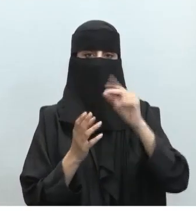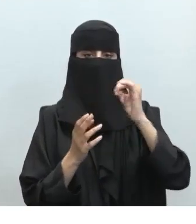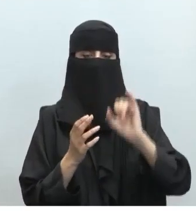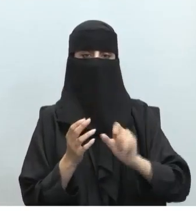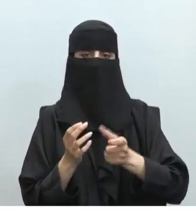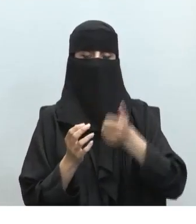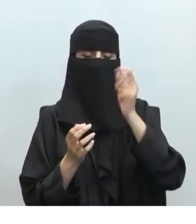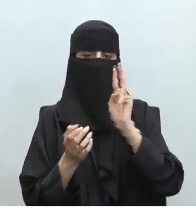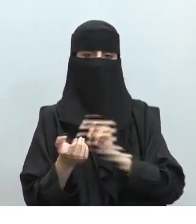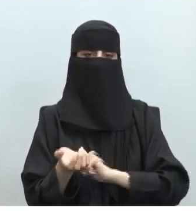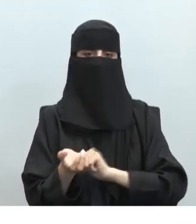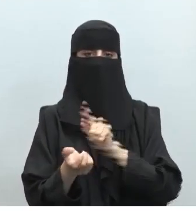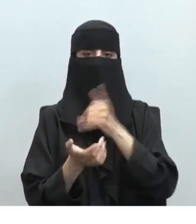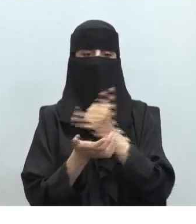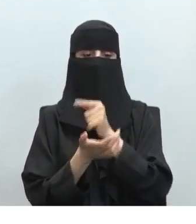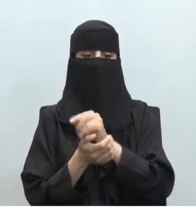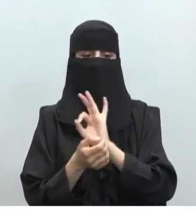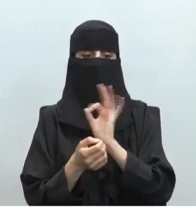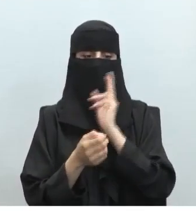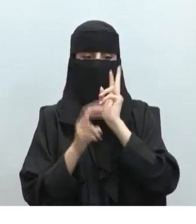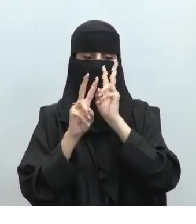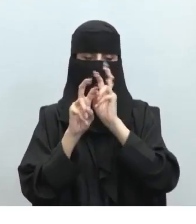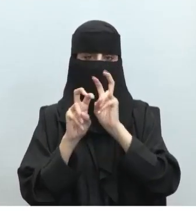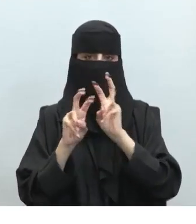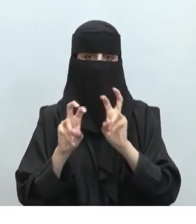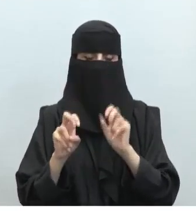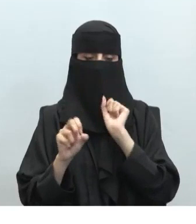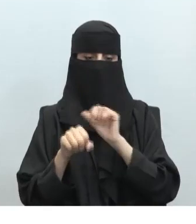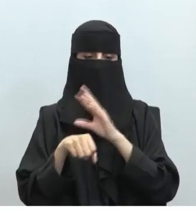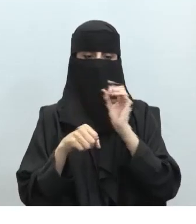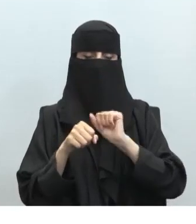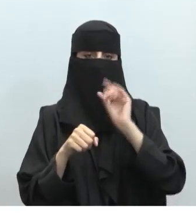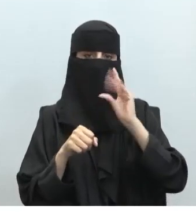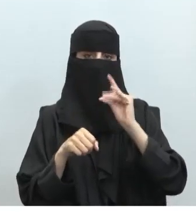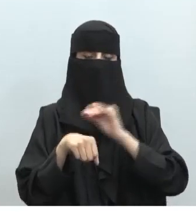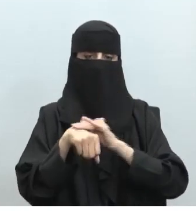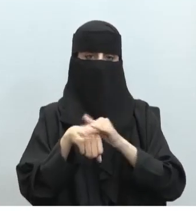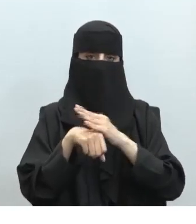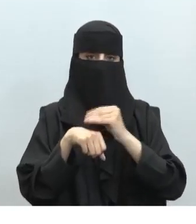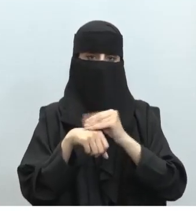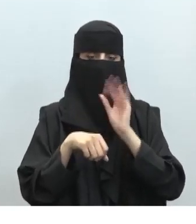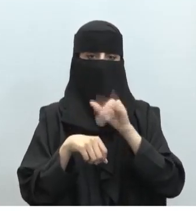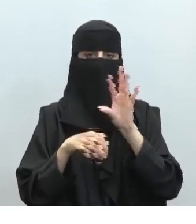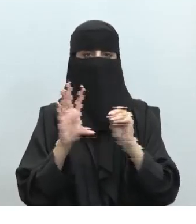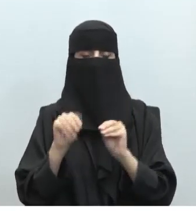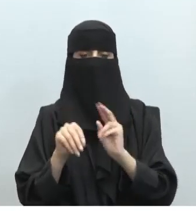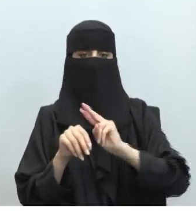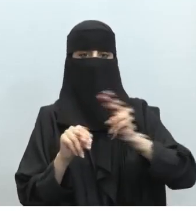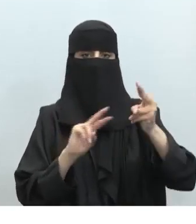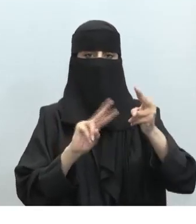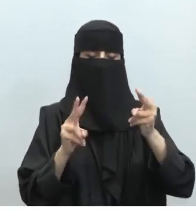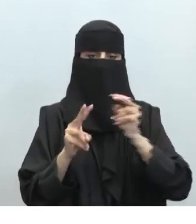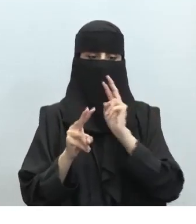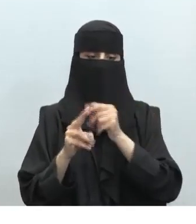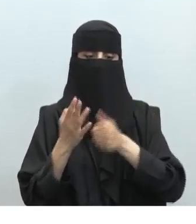يتفوق على جين تتبعنا ذلك من خلال دراستنا لفرو الكلاب فوجود جين يخفي صفه جين اخر وما نعبر عنه